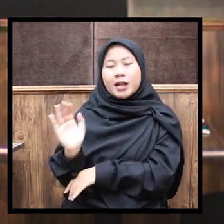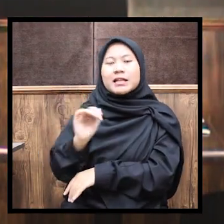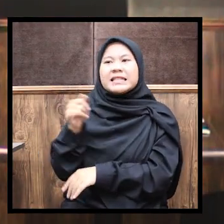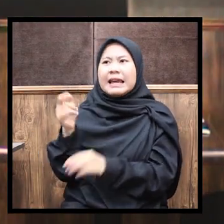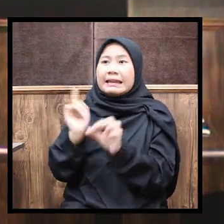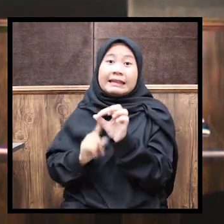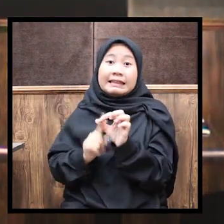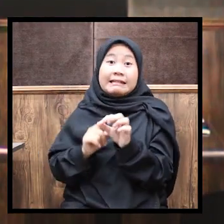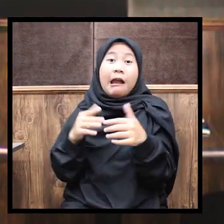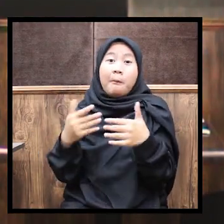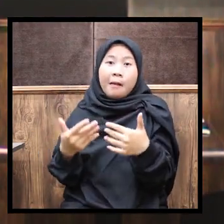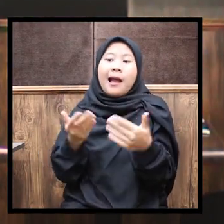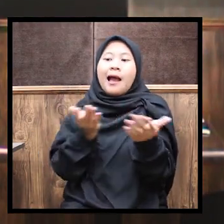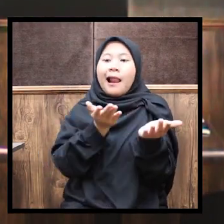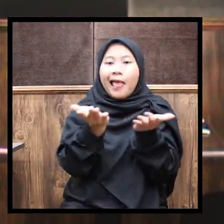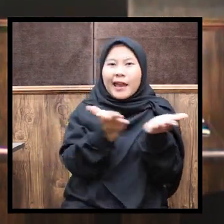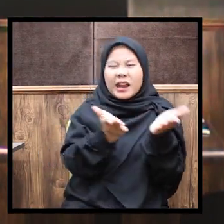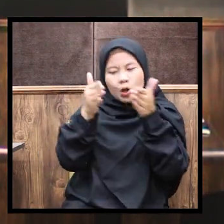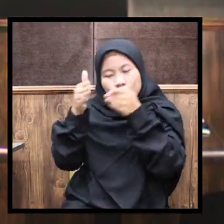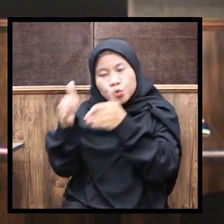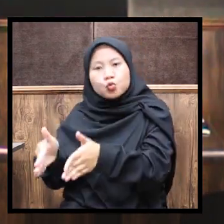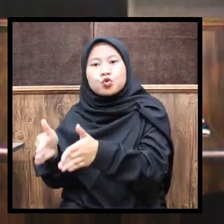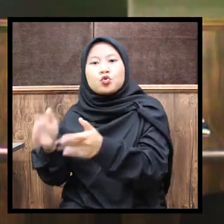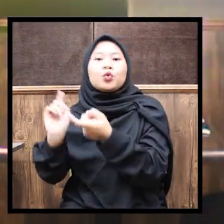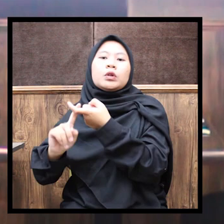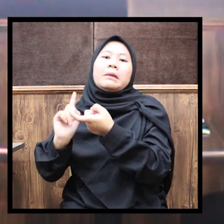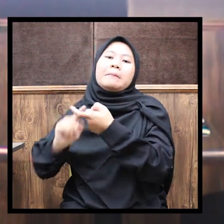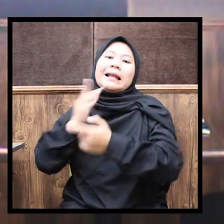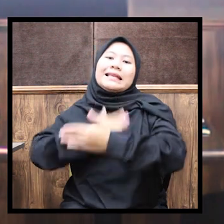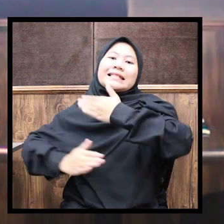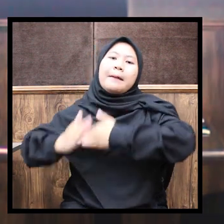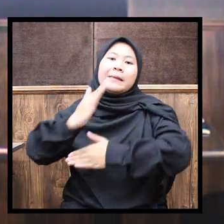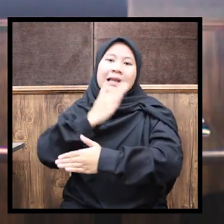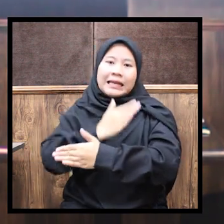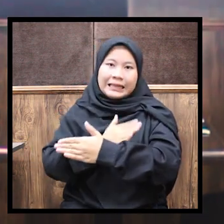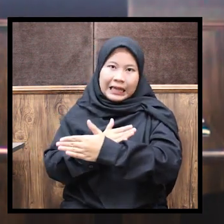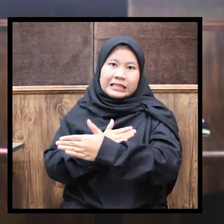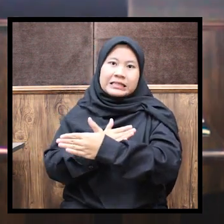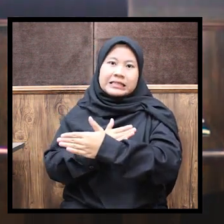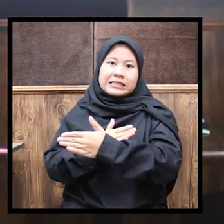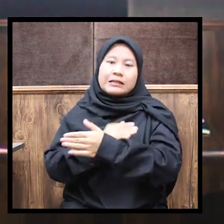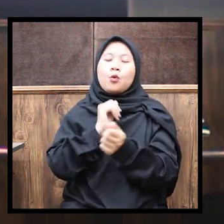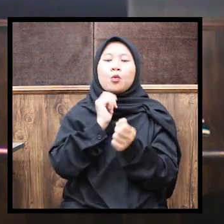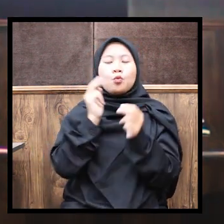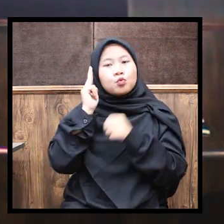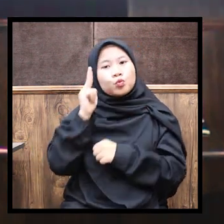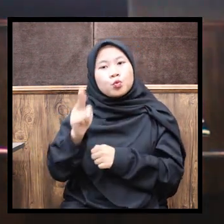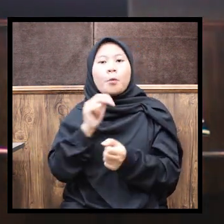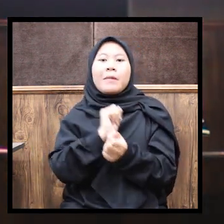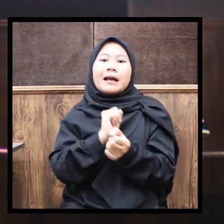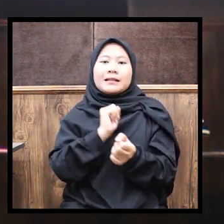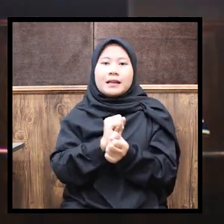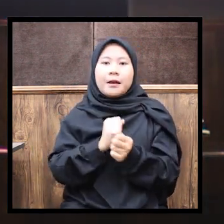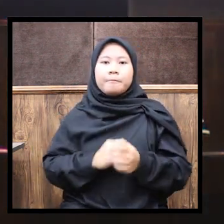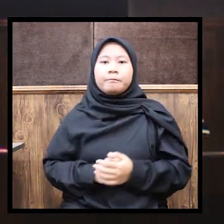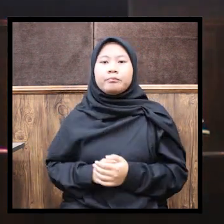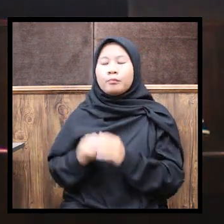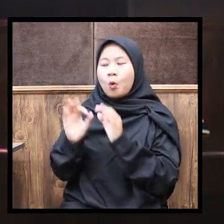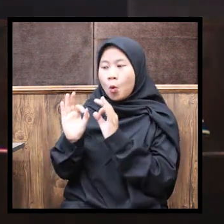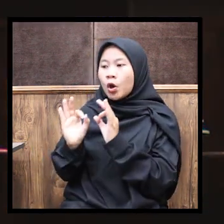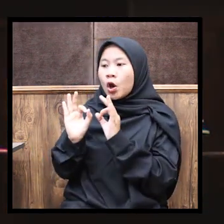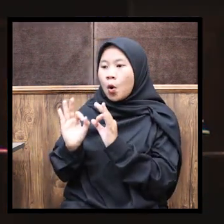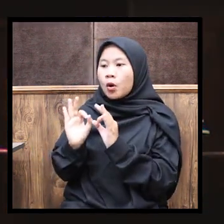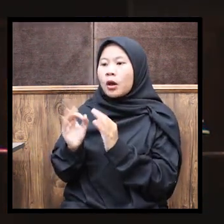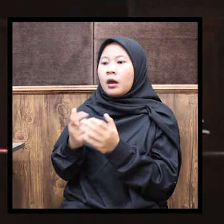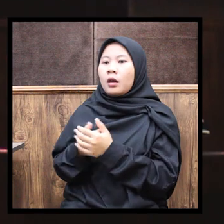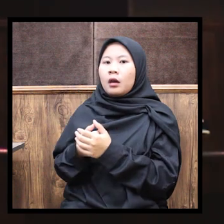adalah pelayanan khusus untuk teman-teman penyandang disabilitas di bidang ketenaga kerjaan kemudian ini Pak